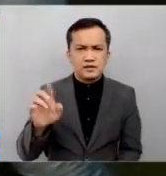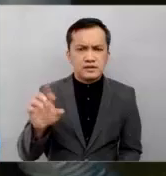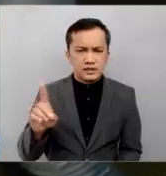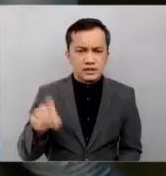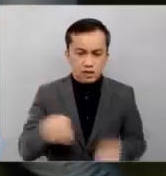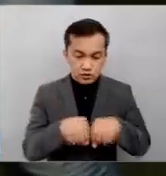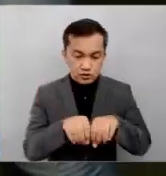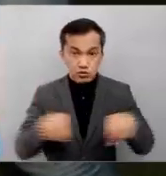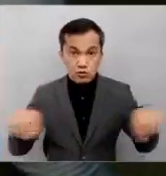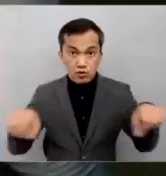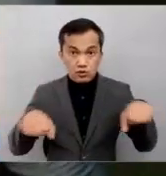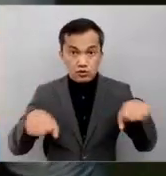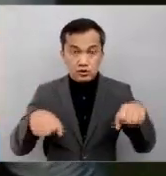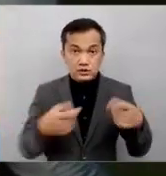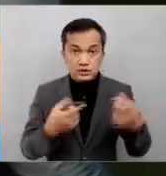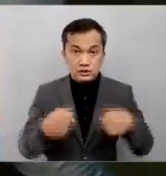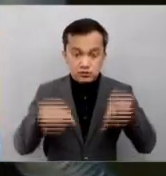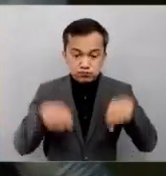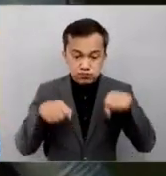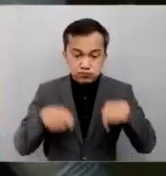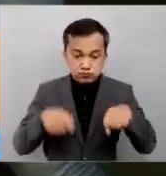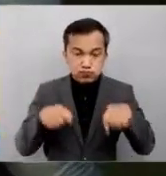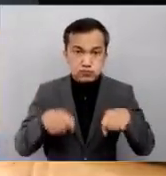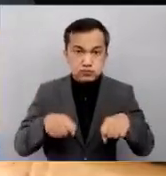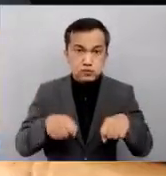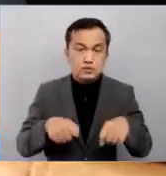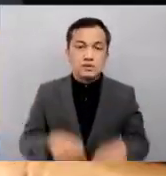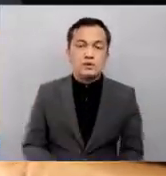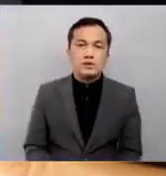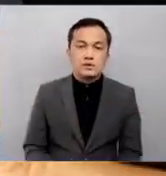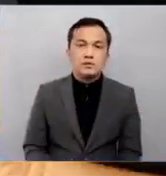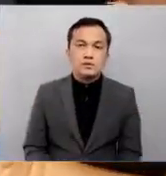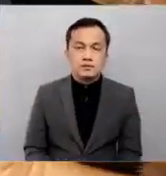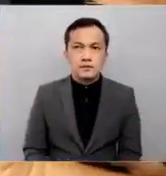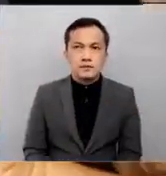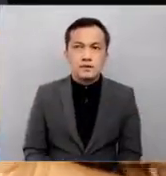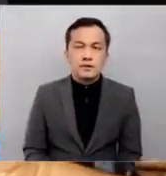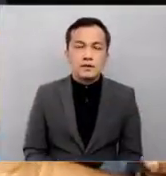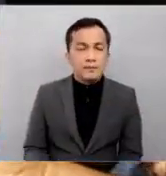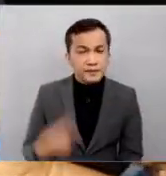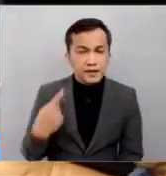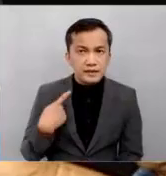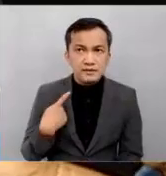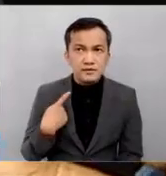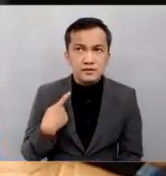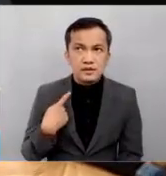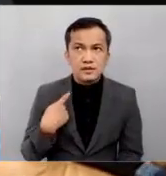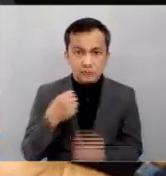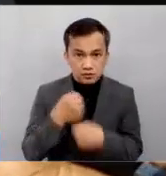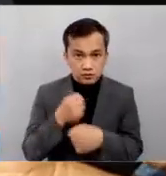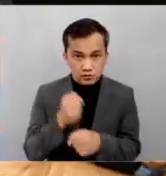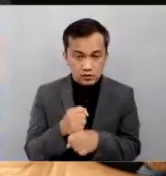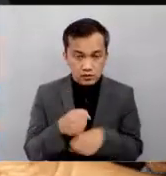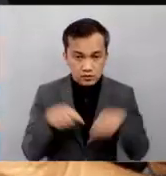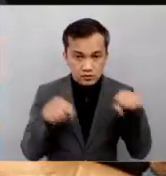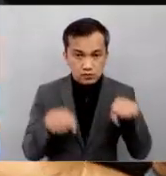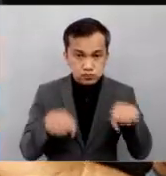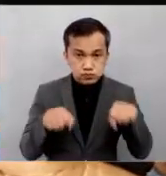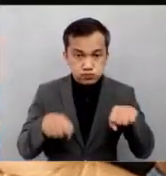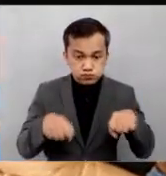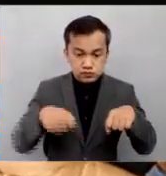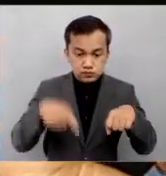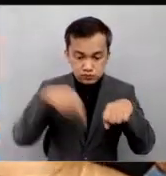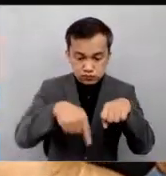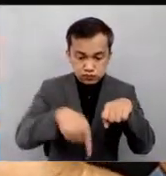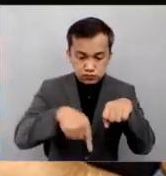sa isinasagawang drilling sa site. Allegedly, may gumagawa, may nagdi-drill daw at may